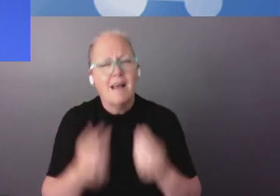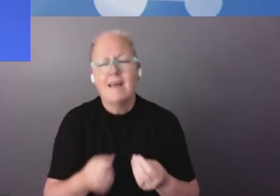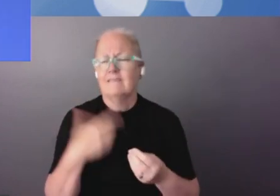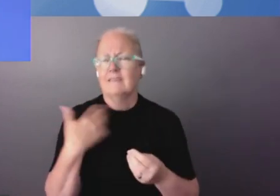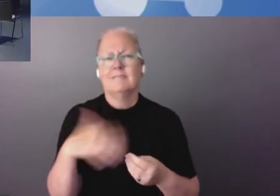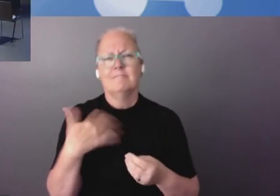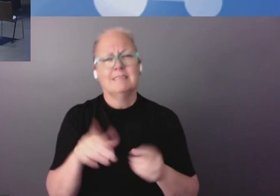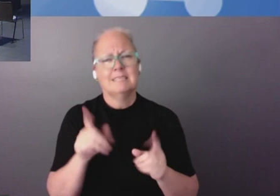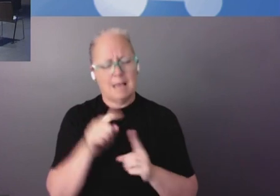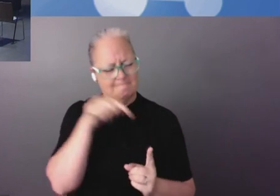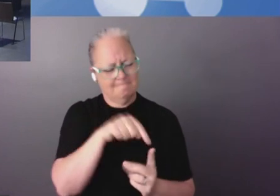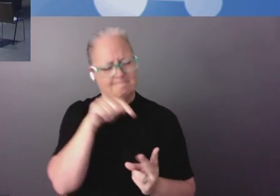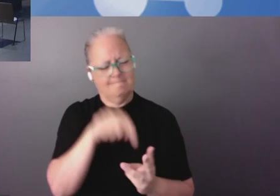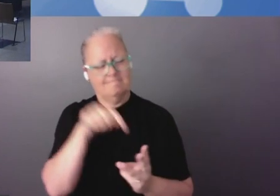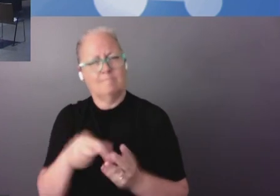bardzo.